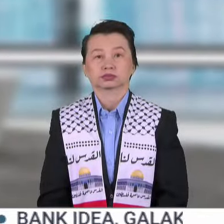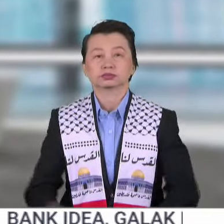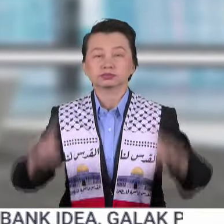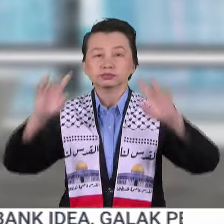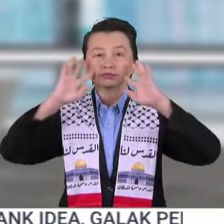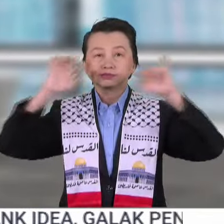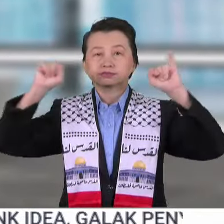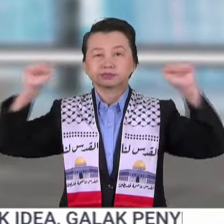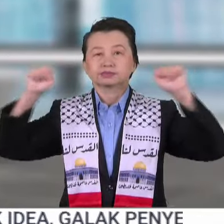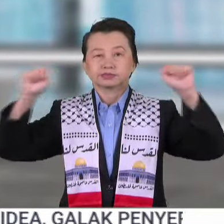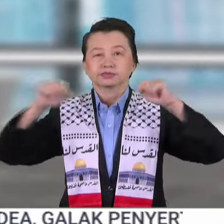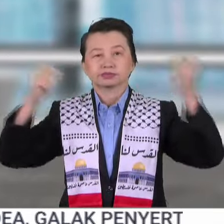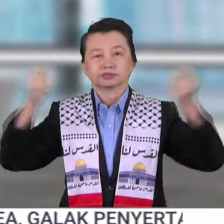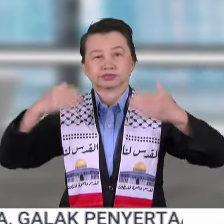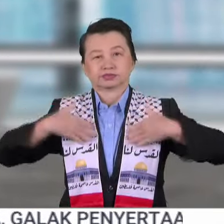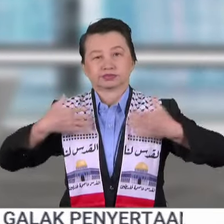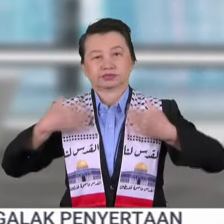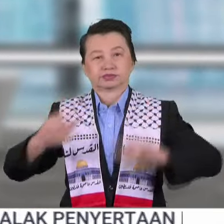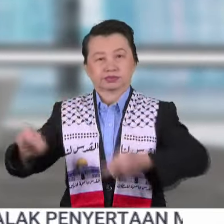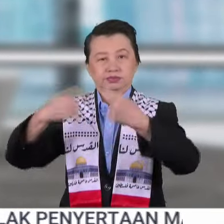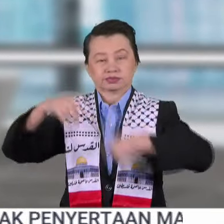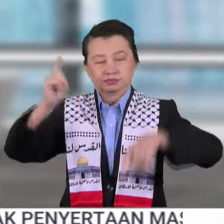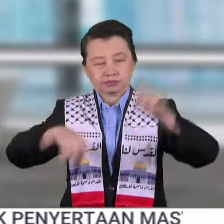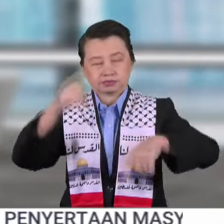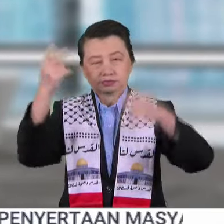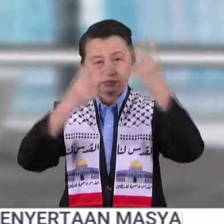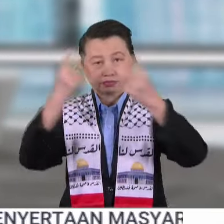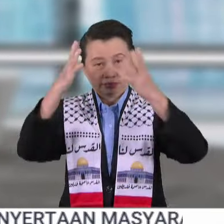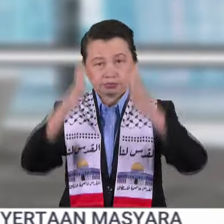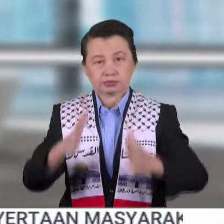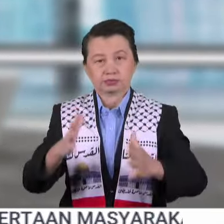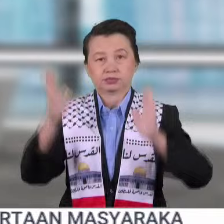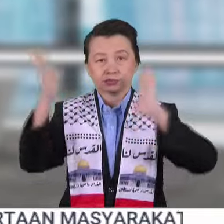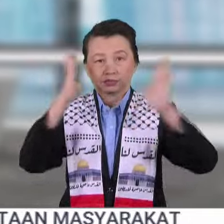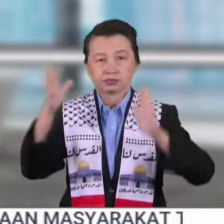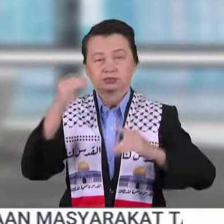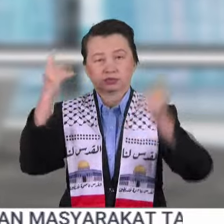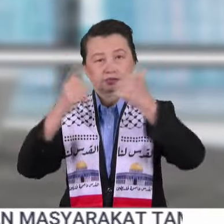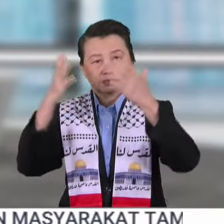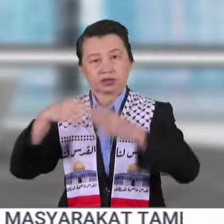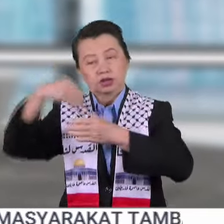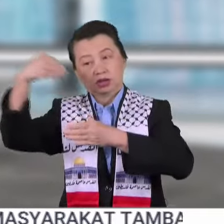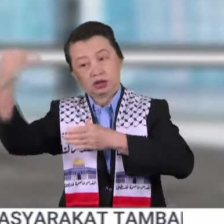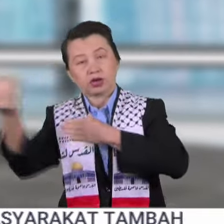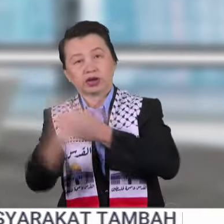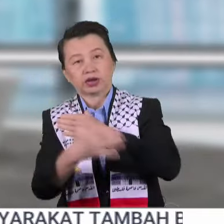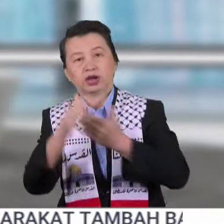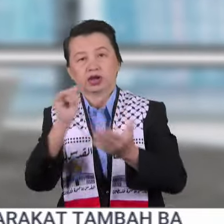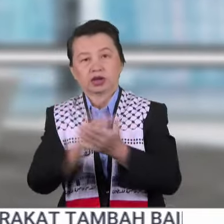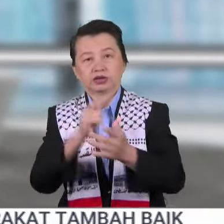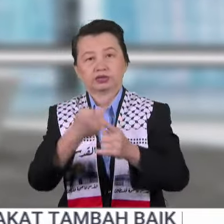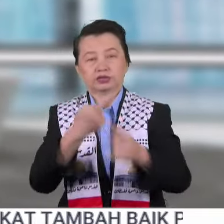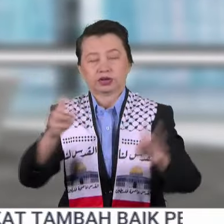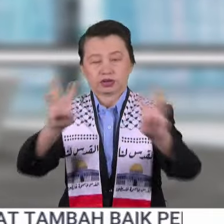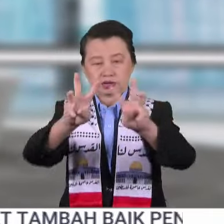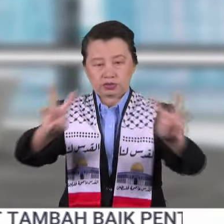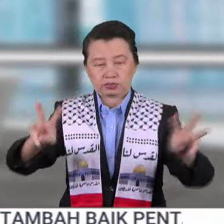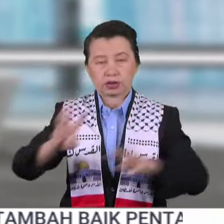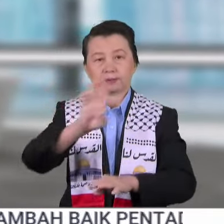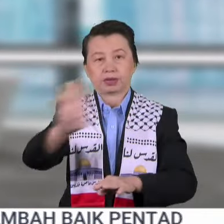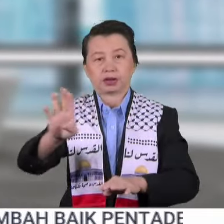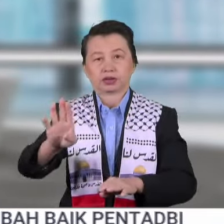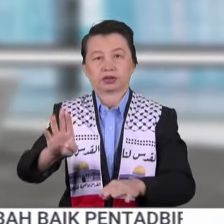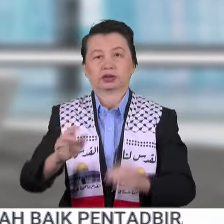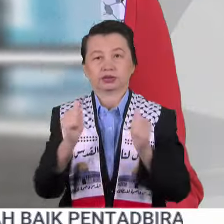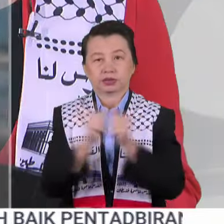Perayaan Thai Pusam disambut meriah dengan kehadiran pelbagai pelancong tempatan dan luar negara. Itu antara paparan menarik dari wilayah barat. Langsung bersama